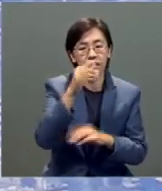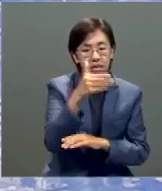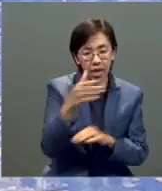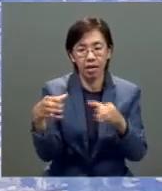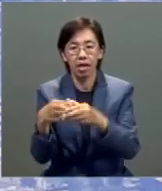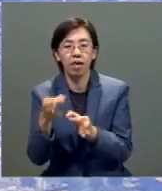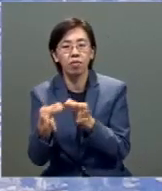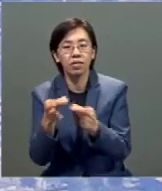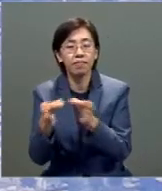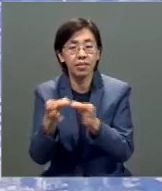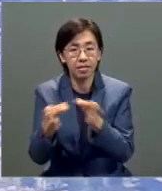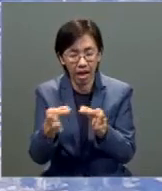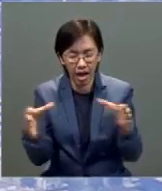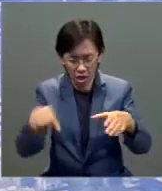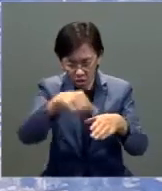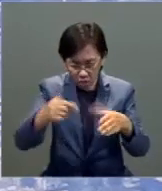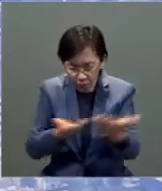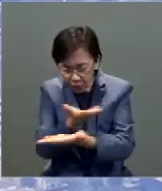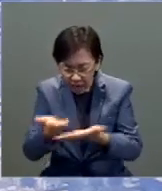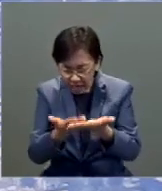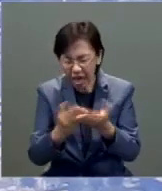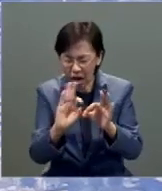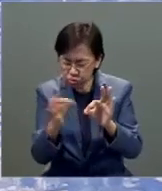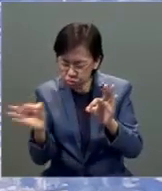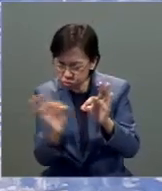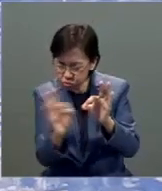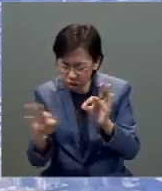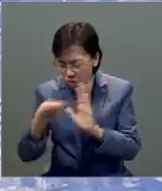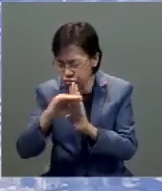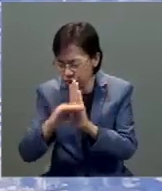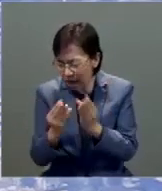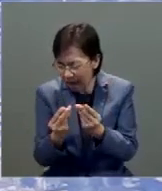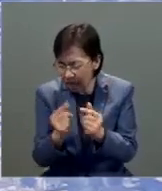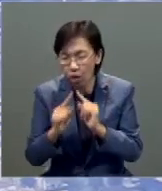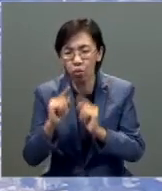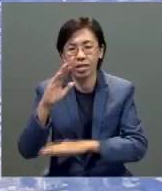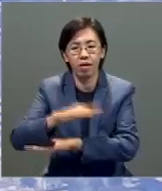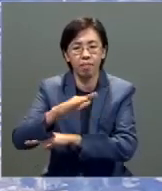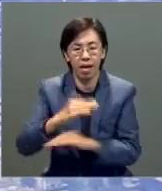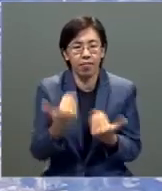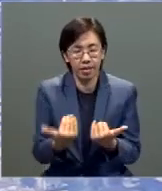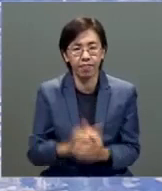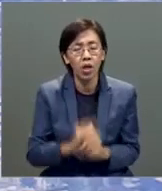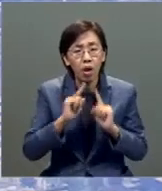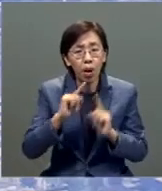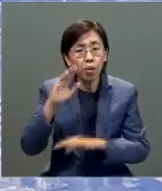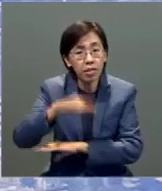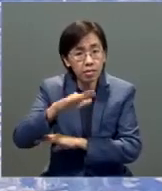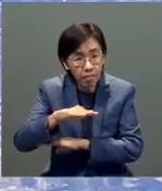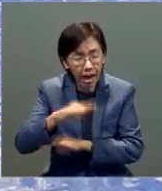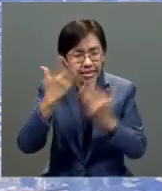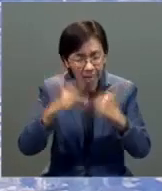ครับไปพูดคุยกันลงในรายละเอียดซึ่งจะเกิดขึ้นในช่วงบ่ายนี้นะครับเพื่อจะนำเสนอพรุ่